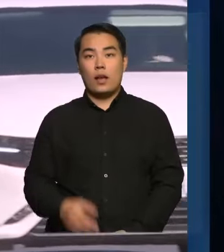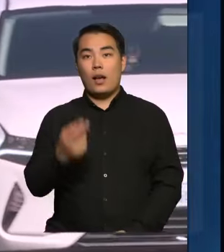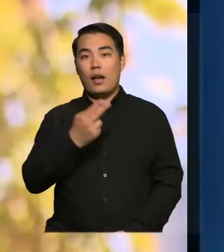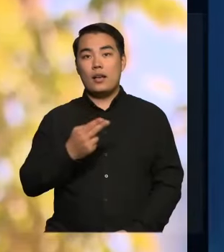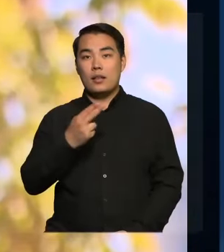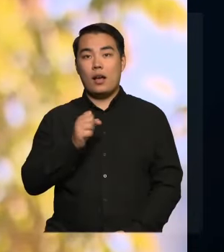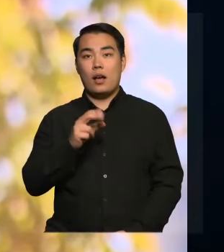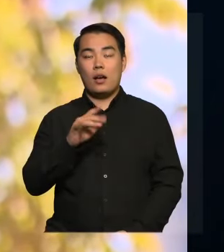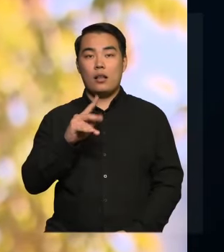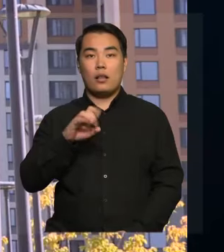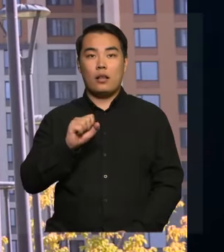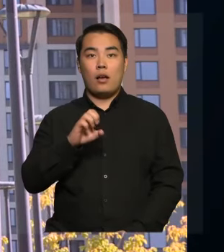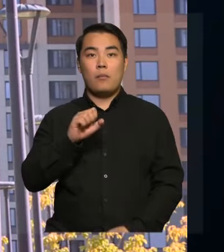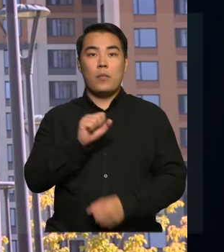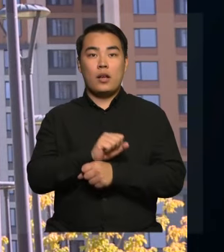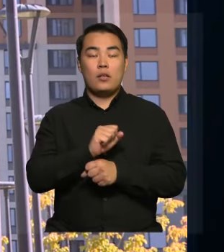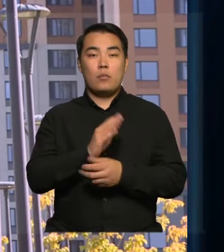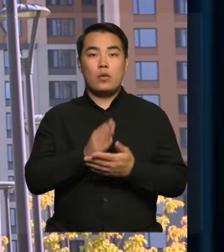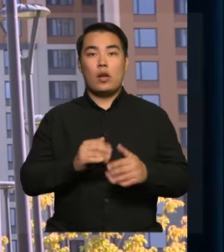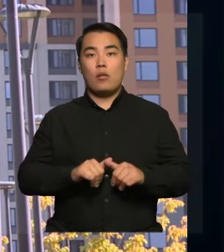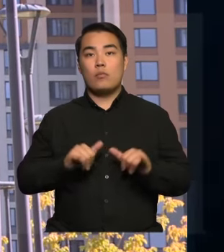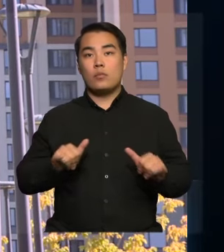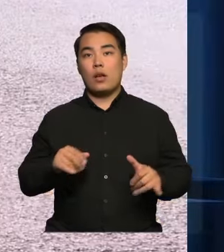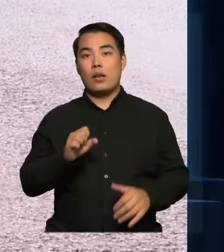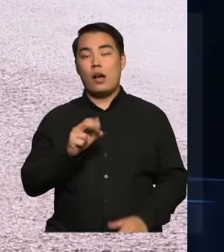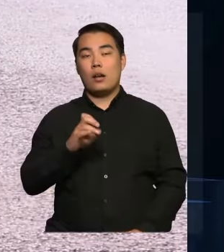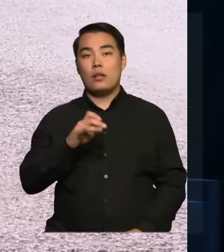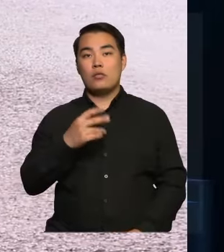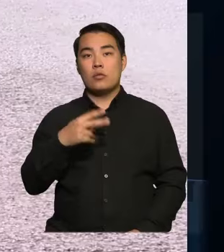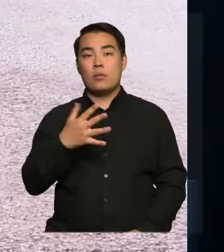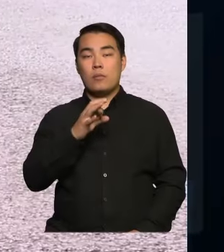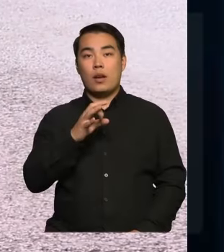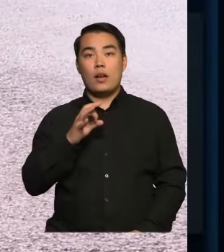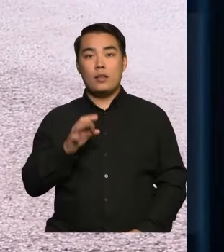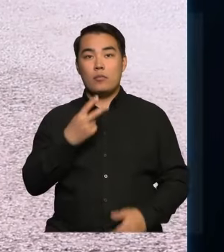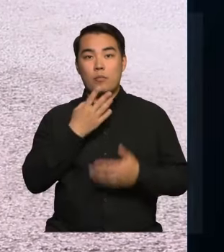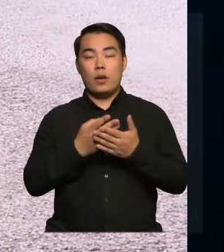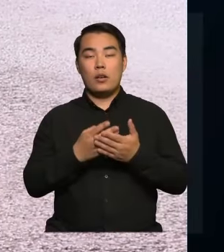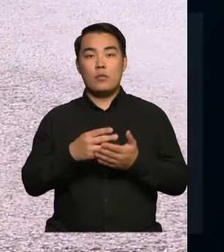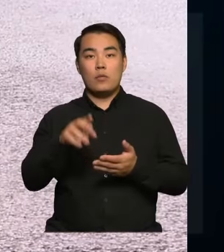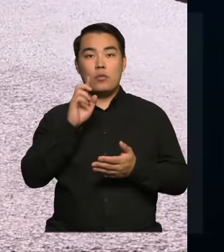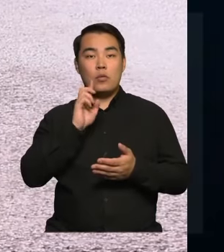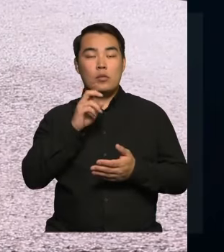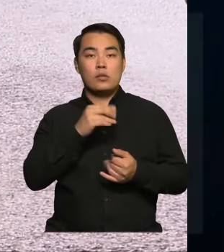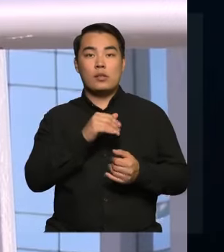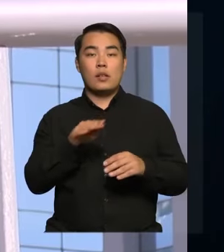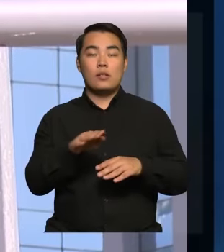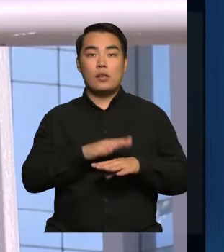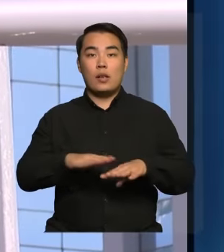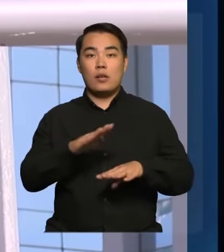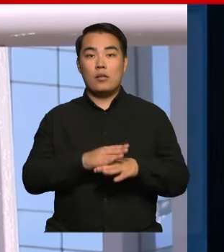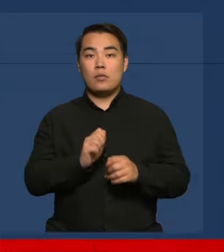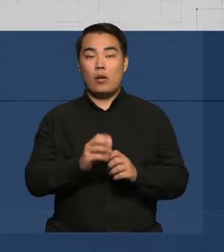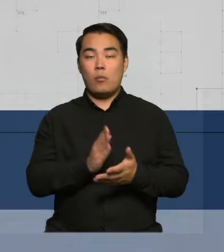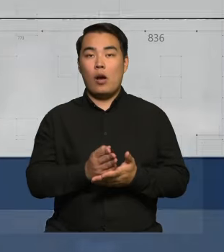Астанада ақылы автотұрақтар көбеймек. Ақының 25% ғана қала бюджетіне түседі. Қалғаны кімнің қалтасына